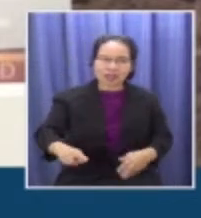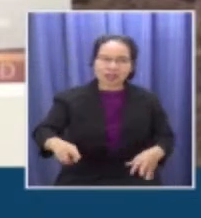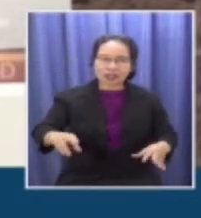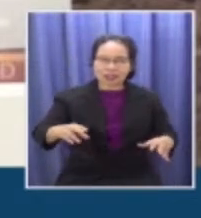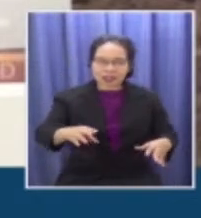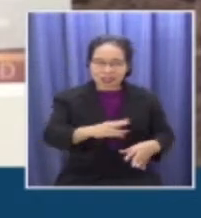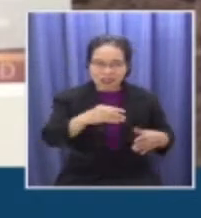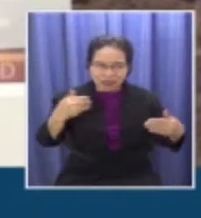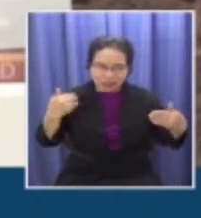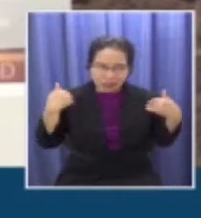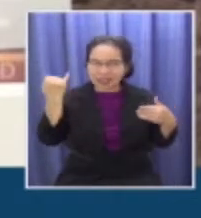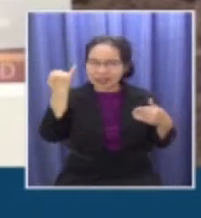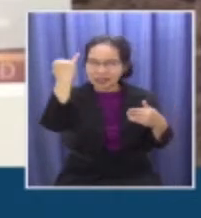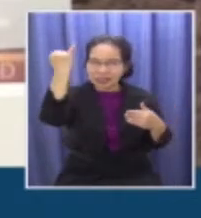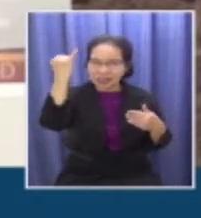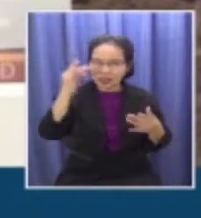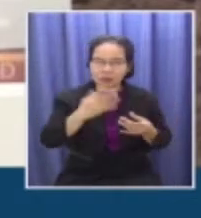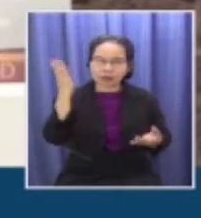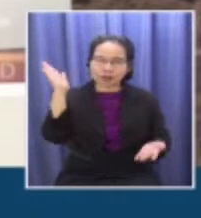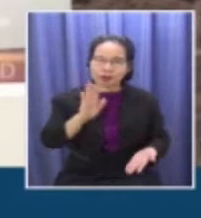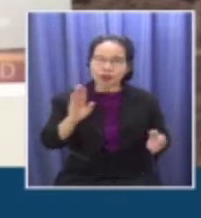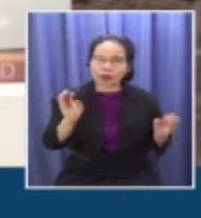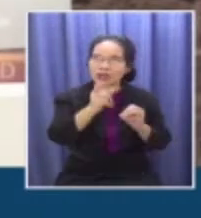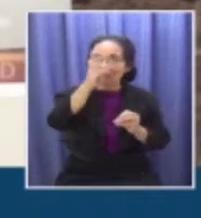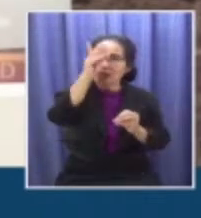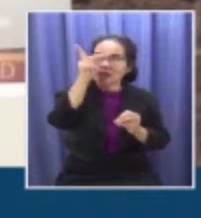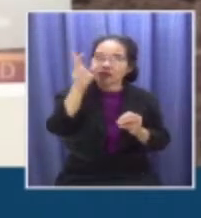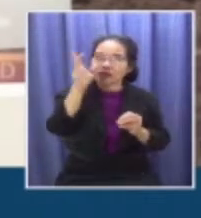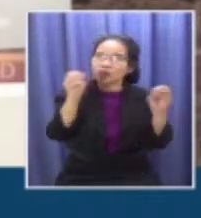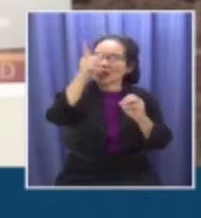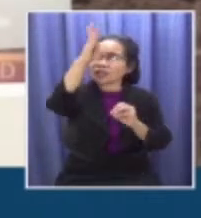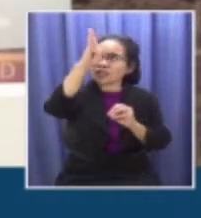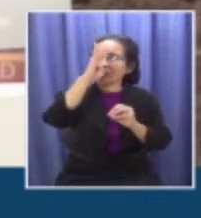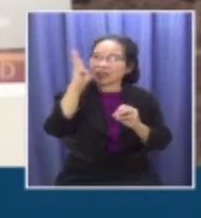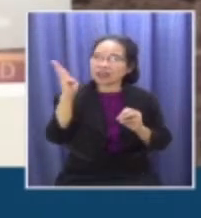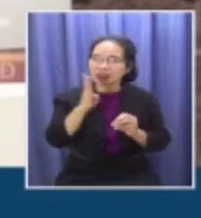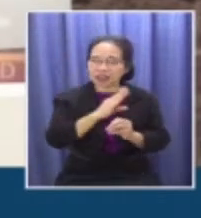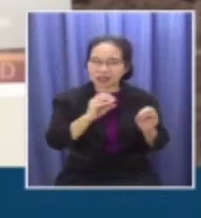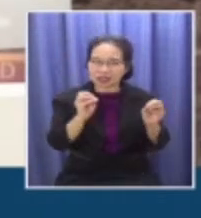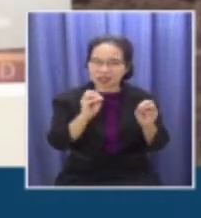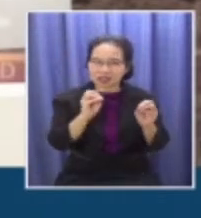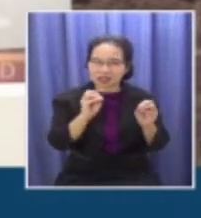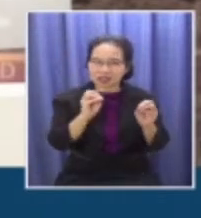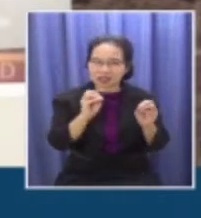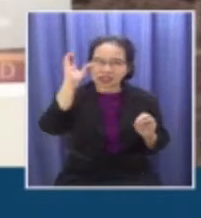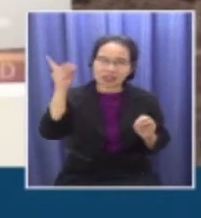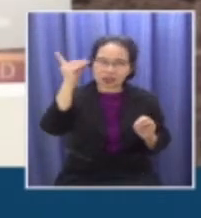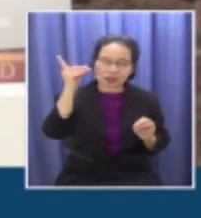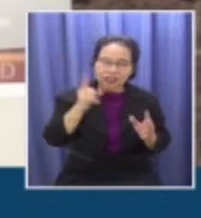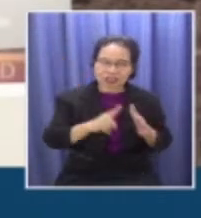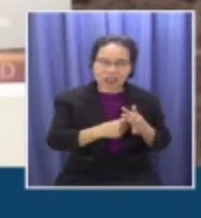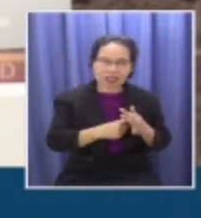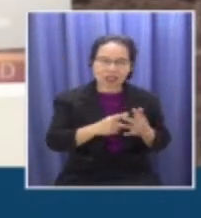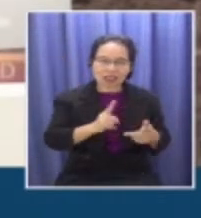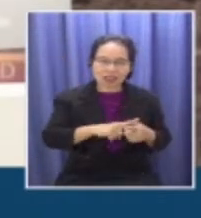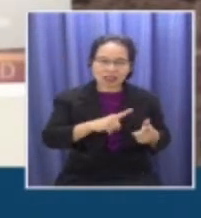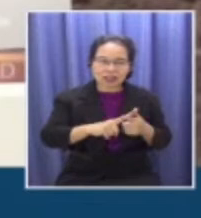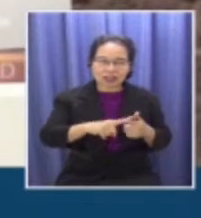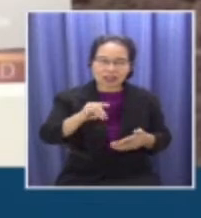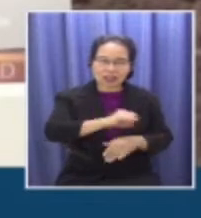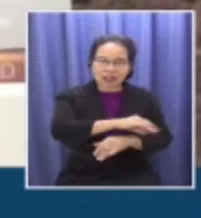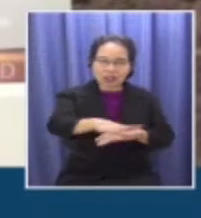bang nkyerɛkyerɛ ase nnipa firi no ne nkaatie mu no ɛsan so yɛ kwaseɛ kyerɛkyerɛ baako a asom kuo